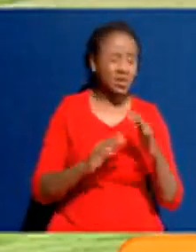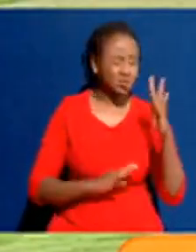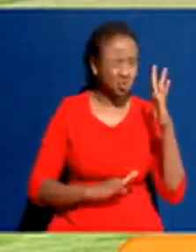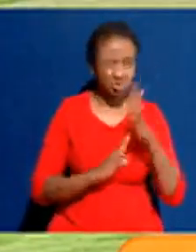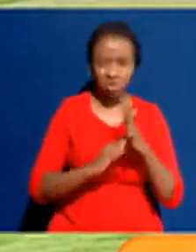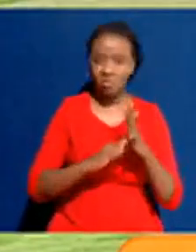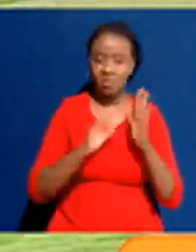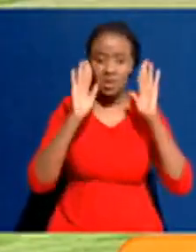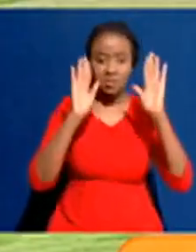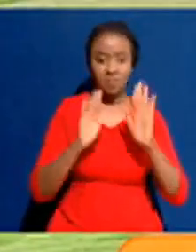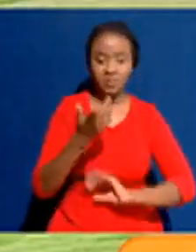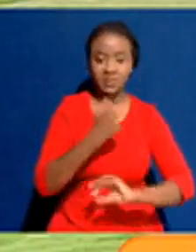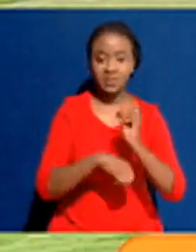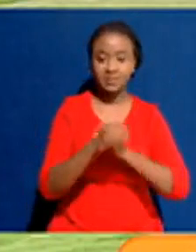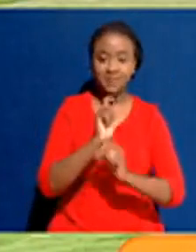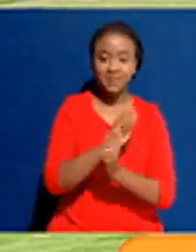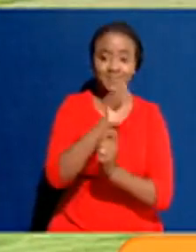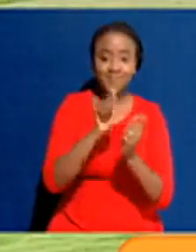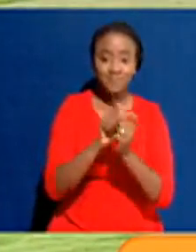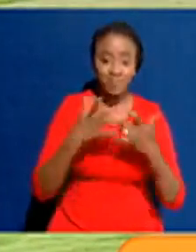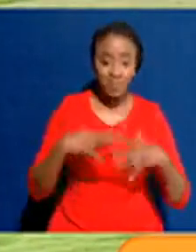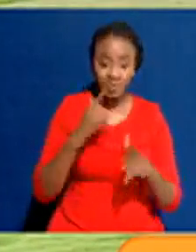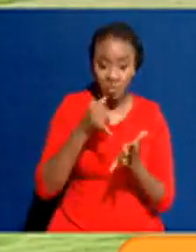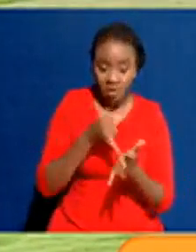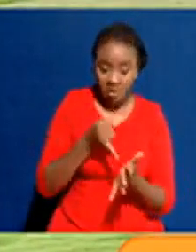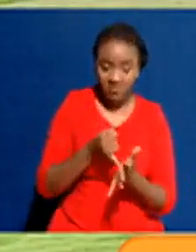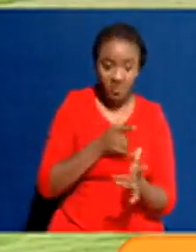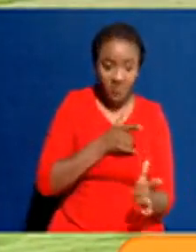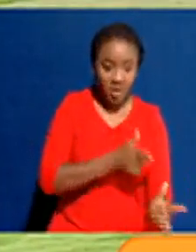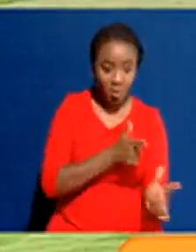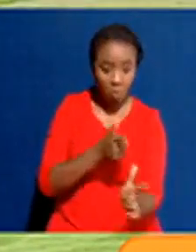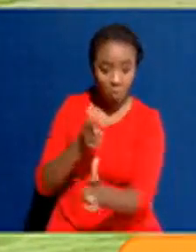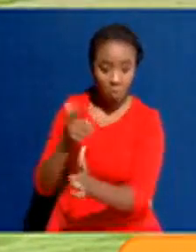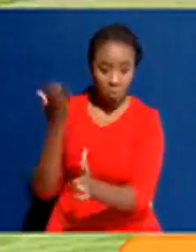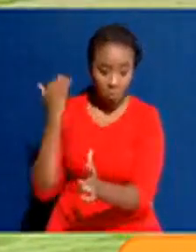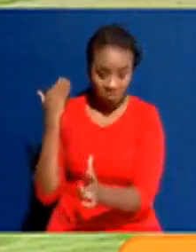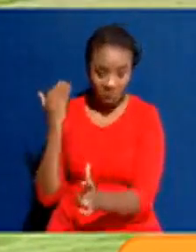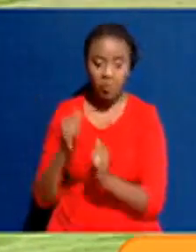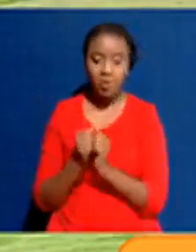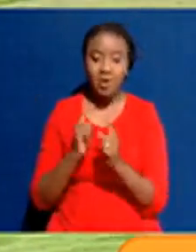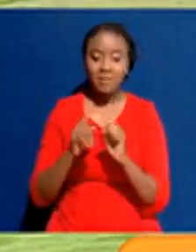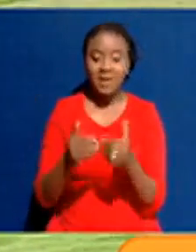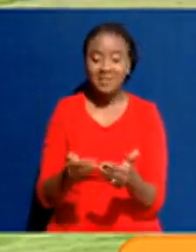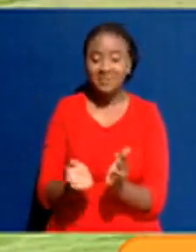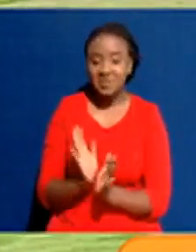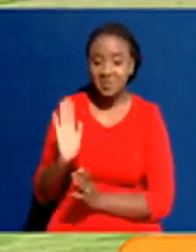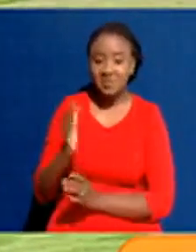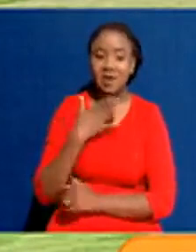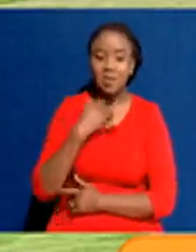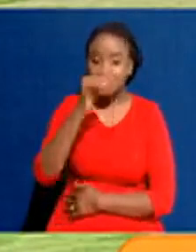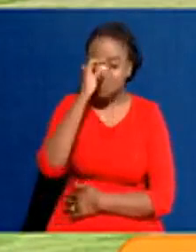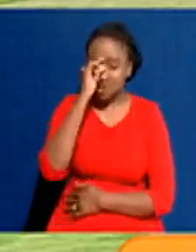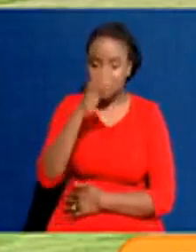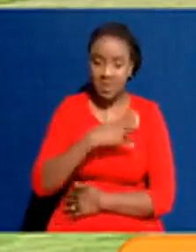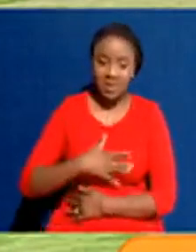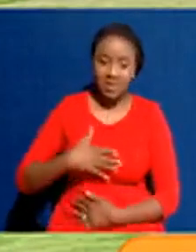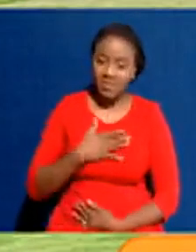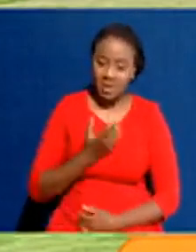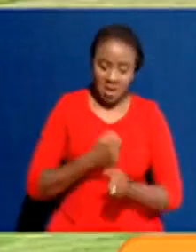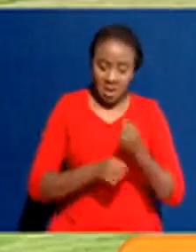mno, hasa kwa wale walioshiriki vita, lakini familia zao zinataka serikali kufanya